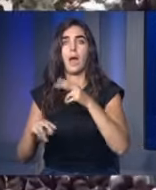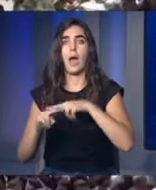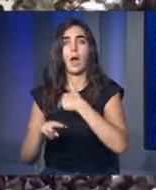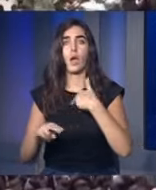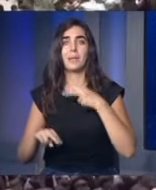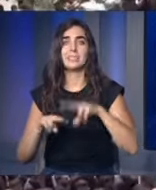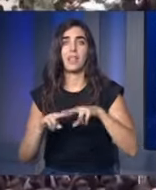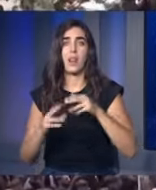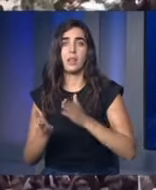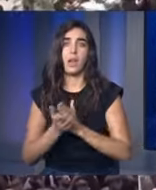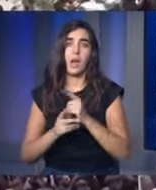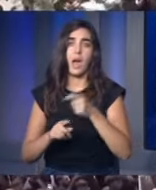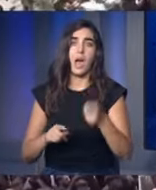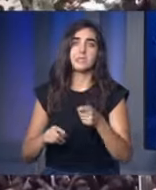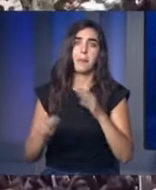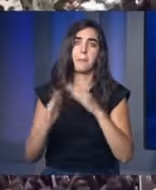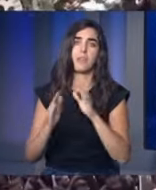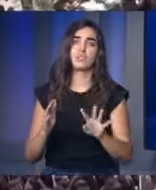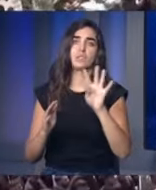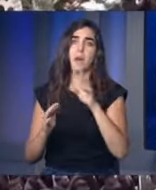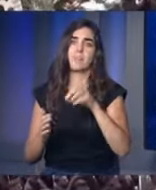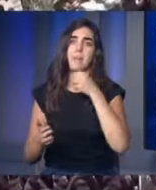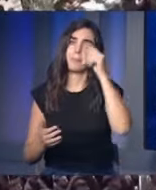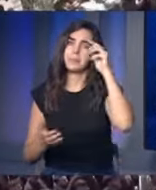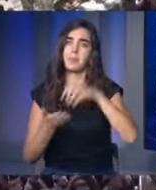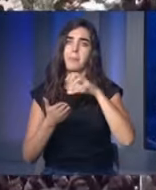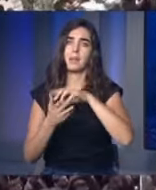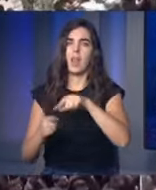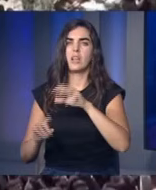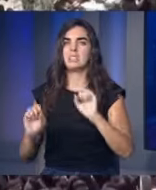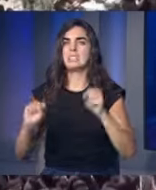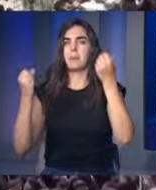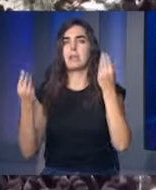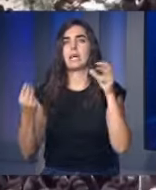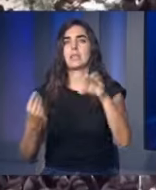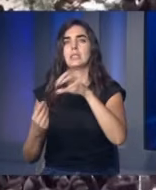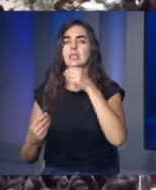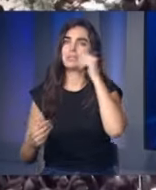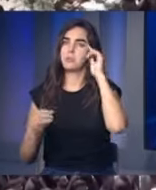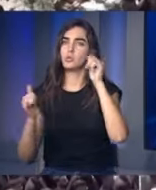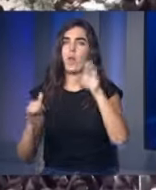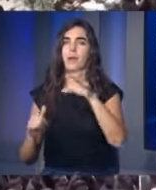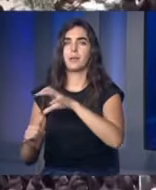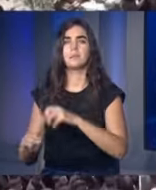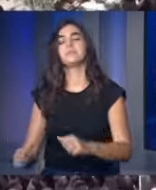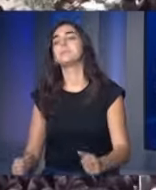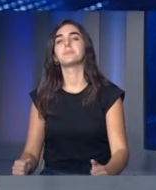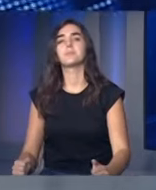وزراء الحكومة الإسرائيلية بعدم الحضور للعزاء في بيت الشعب في مجدل شمس حيث عم الغضب.